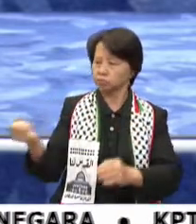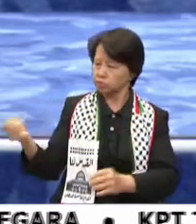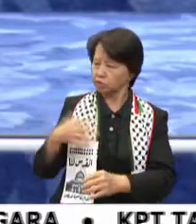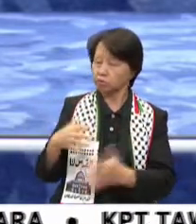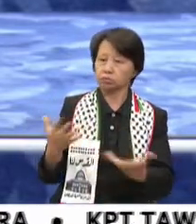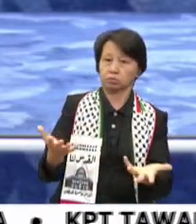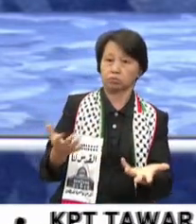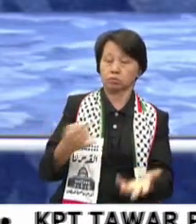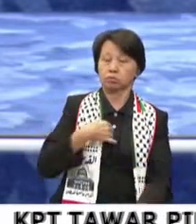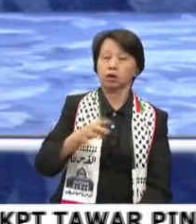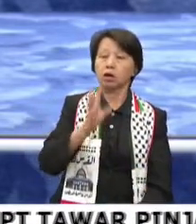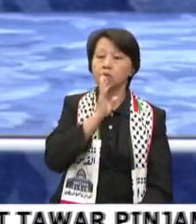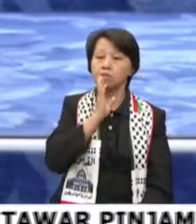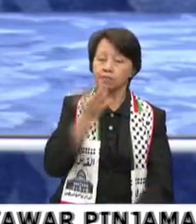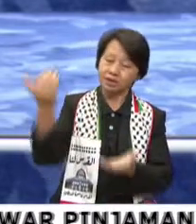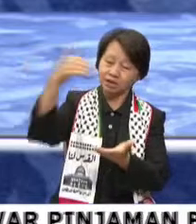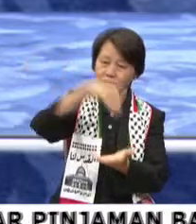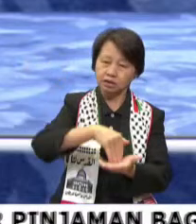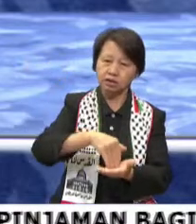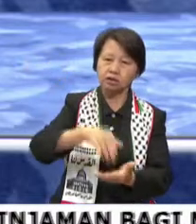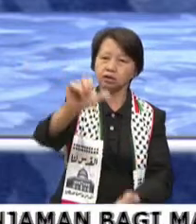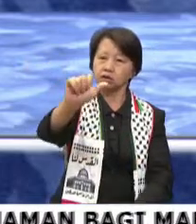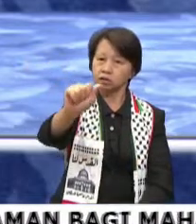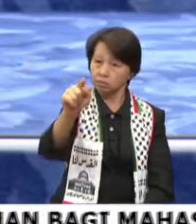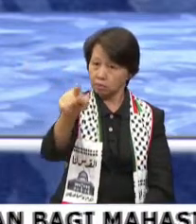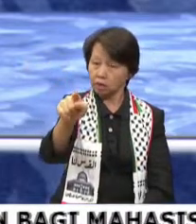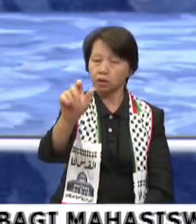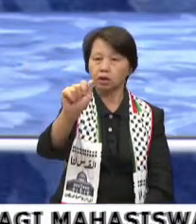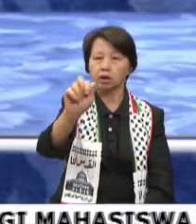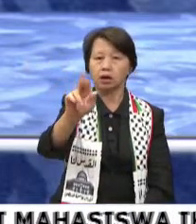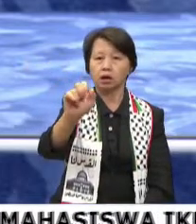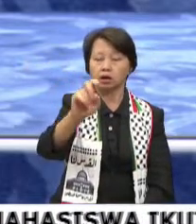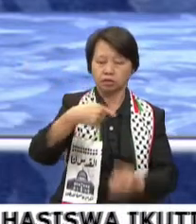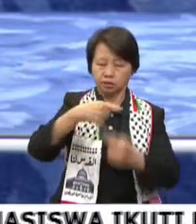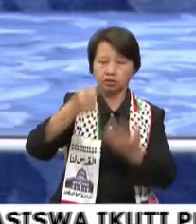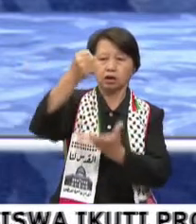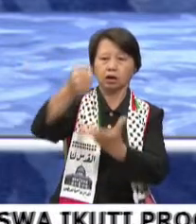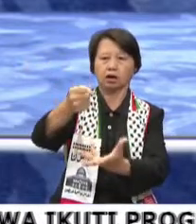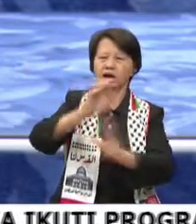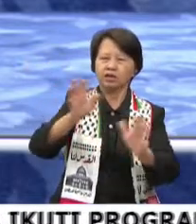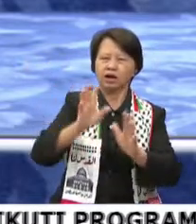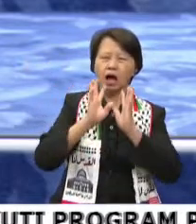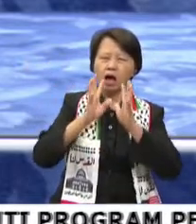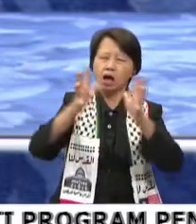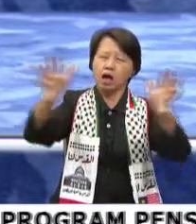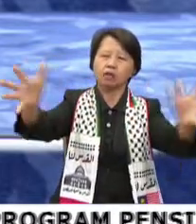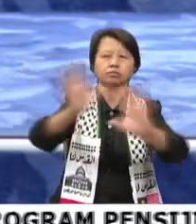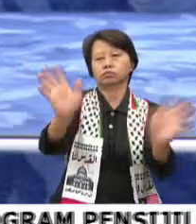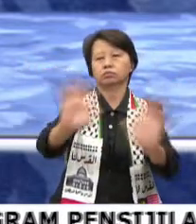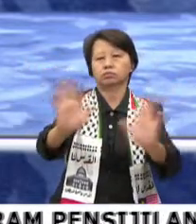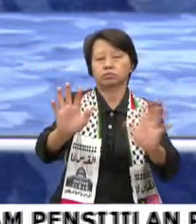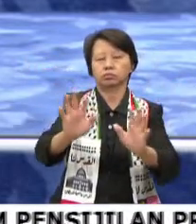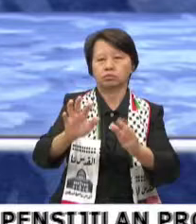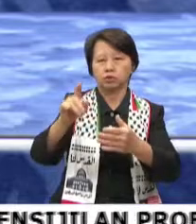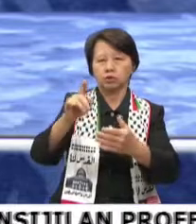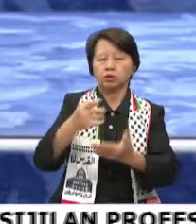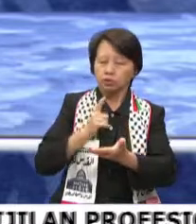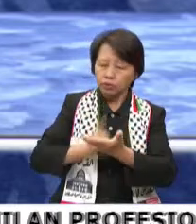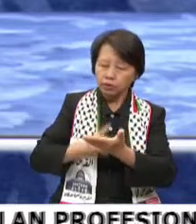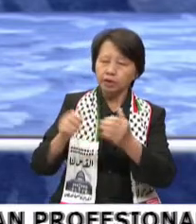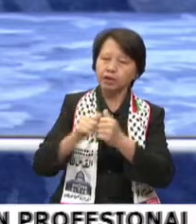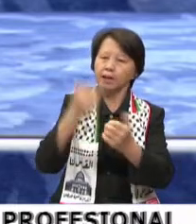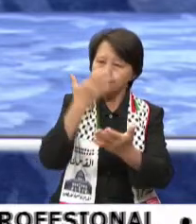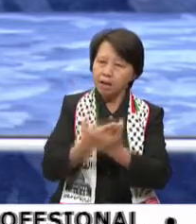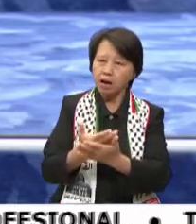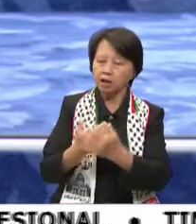saya tegaskan semula yang berhormat arau soal peruntukan tu tak usah dipanjangkan runding dengan baik